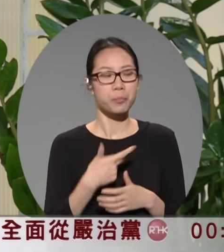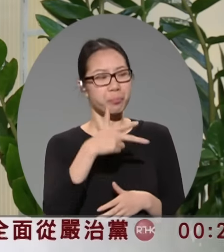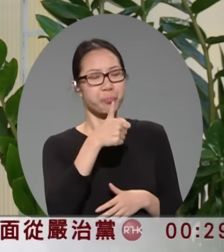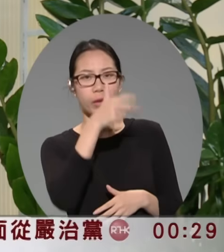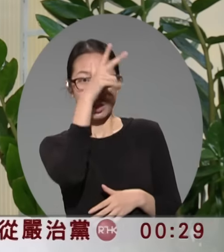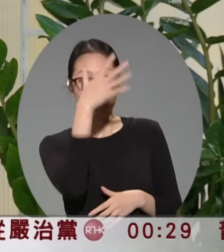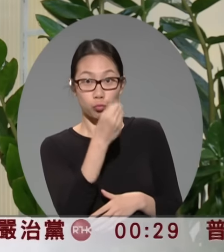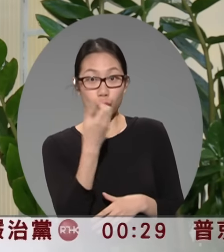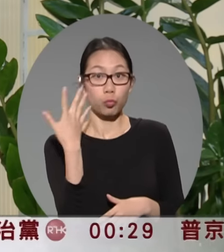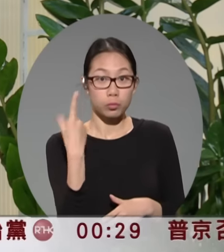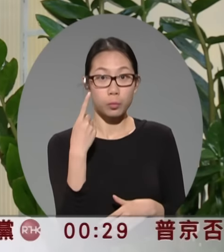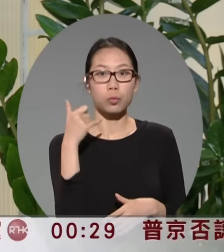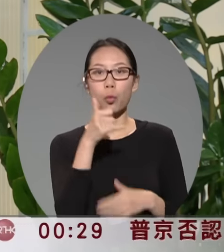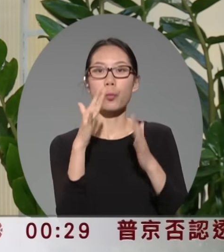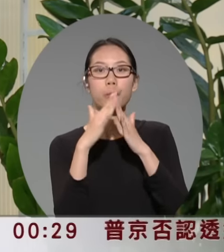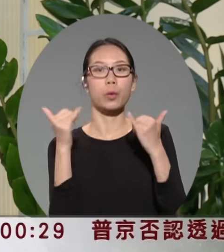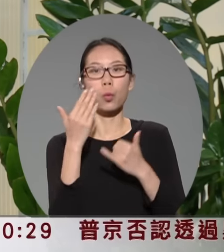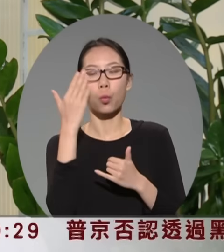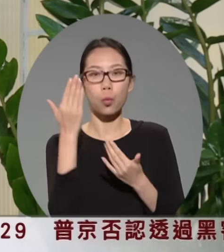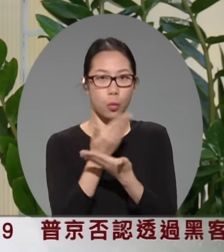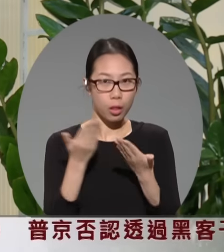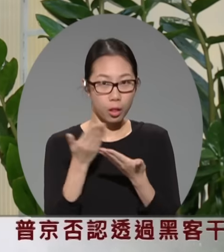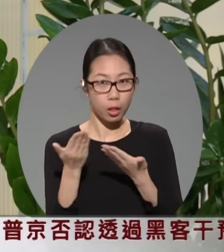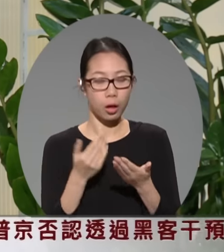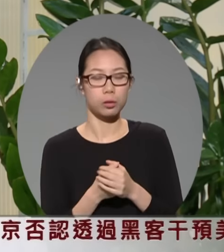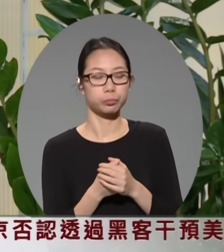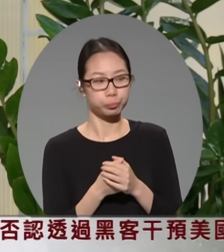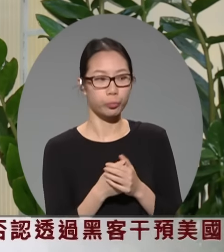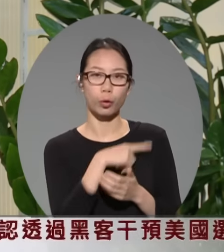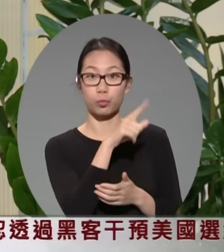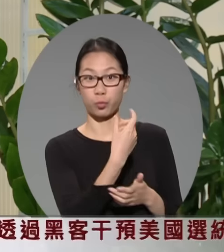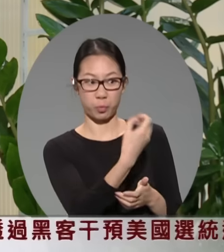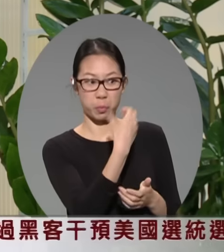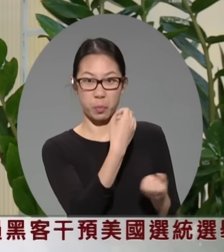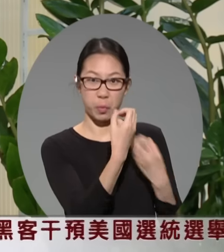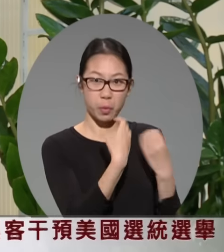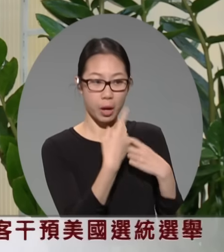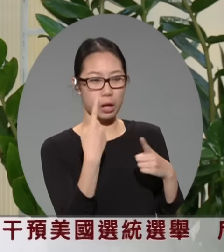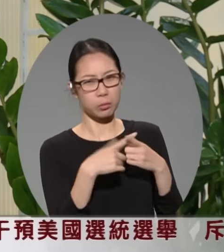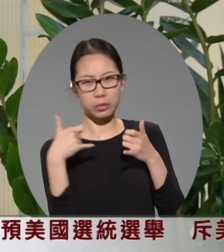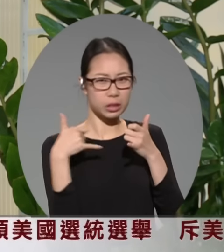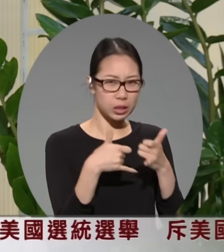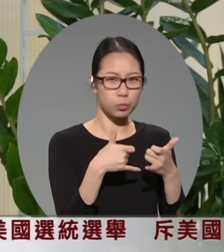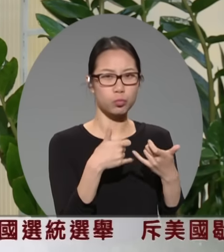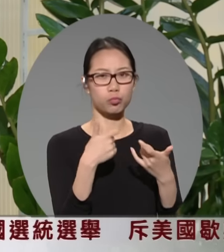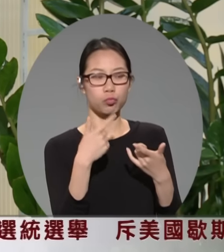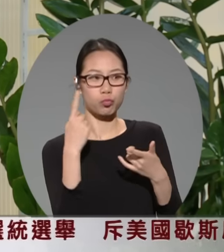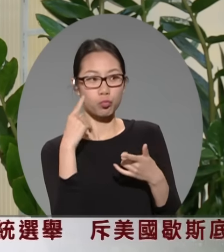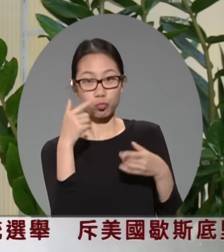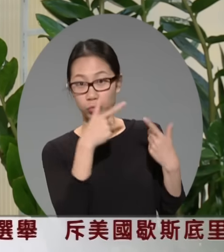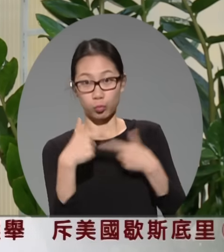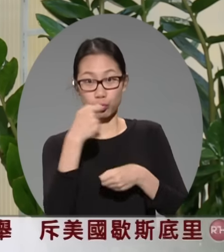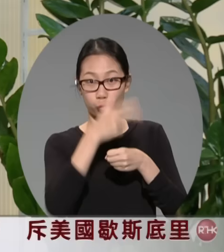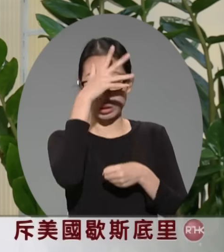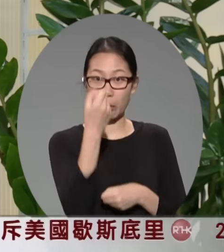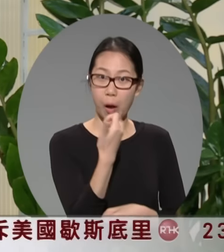就出席文武庙秋祭大典。嗱，当然啦，佢就被追问到啦，究竟会唔会角逐连任？不过佢就冇回应。不过咧，里